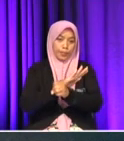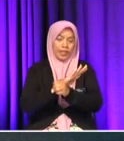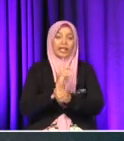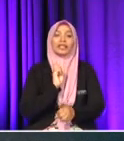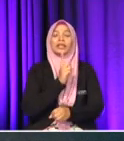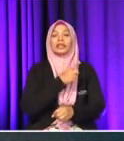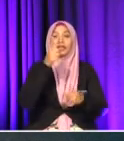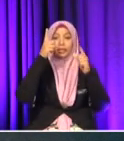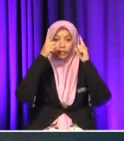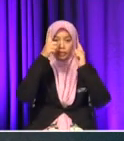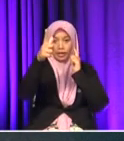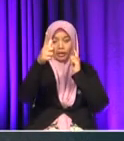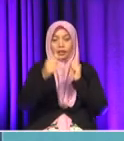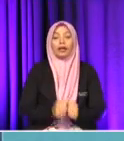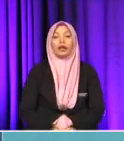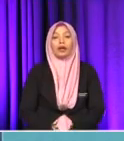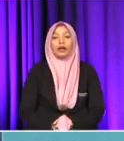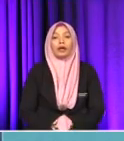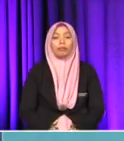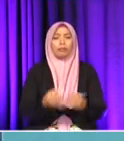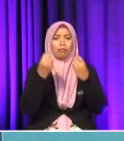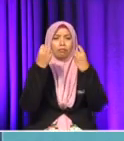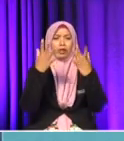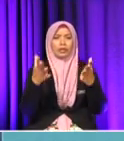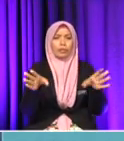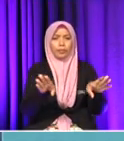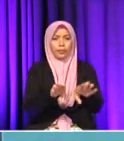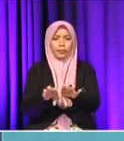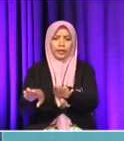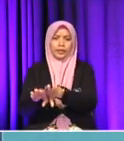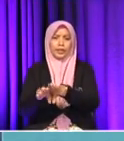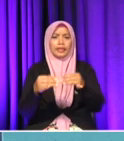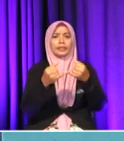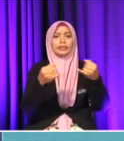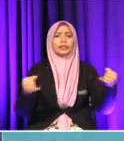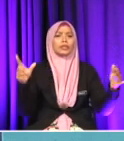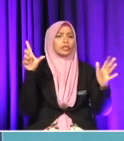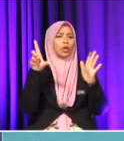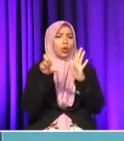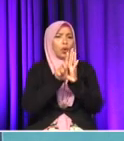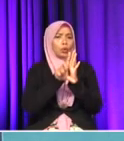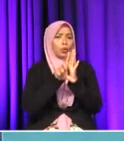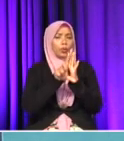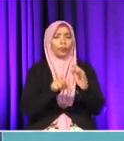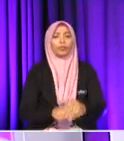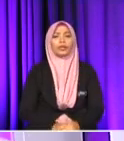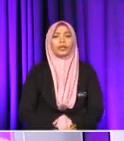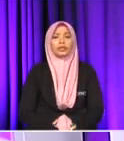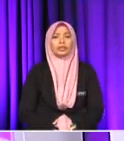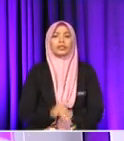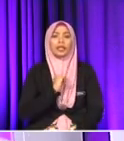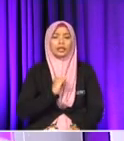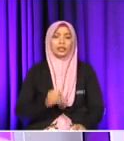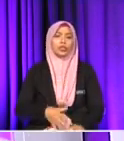berbagai jenis logo menjawab ke mengklaskan jenis-jenis logo inilah aplikasi